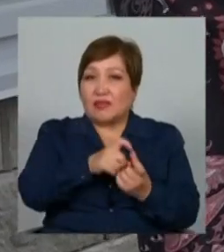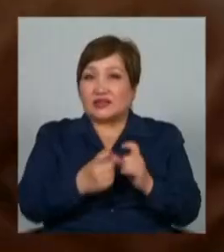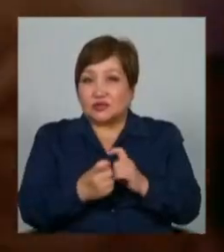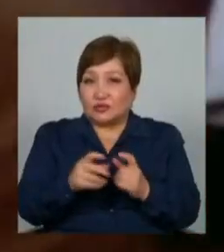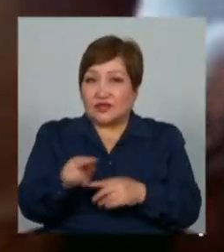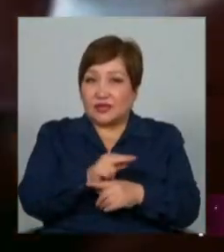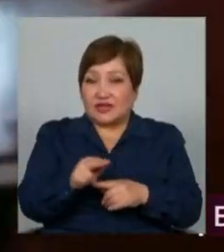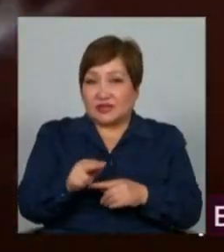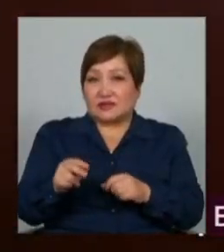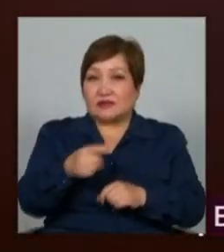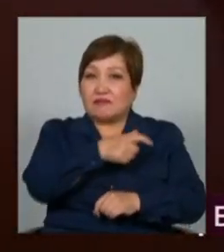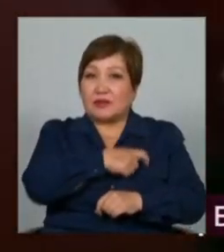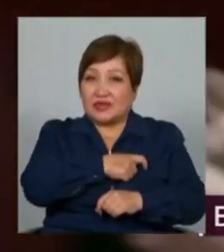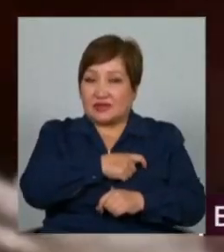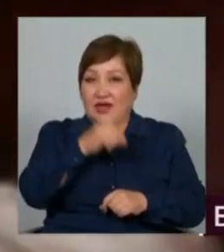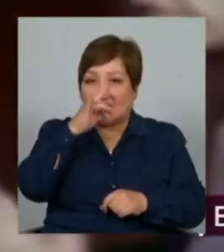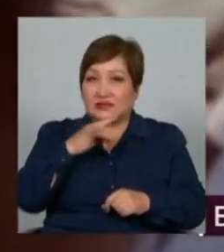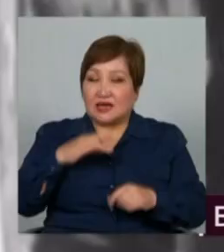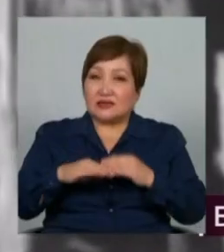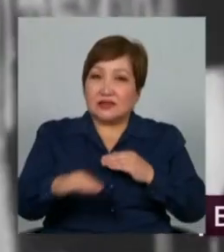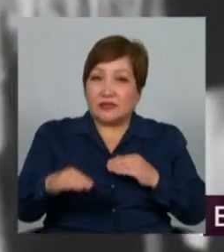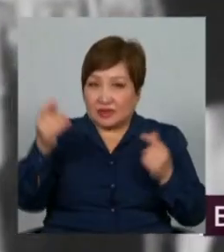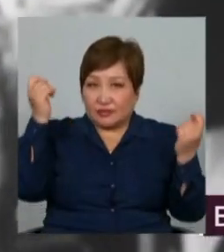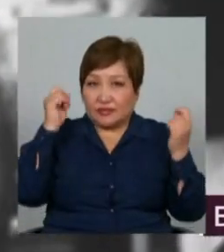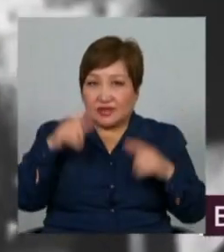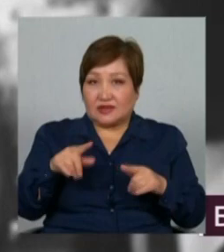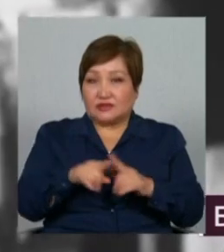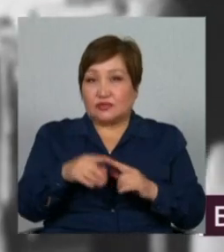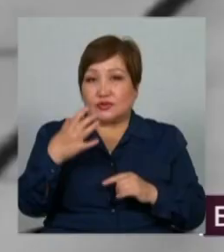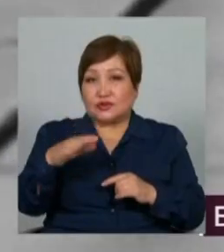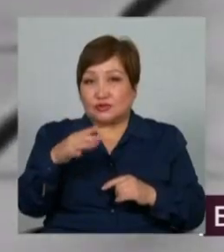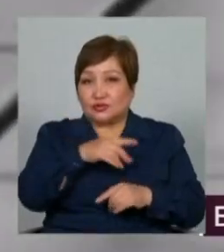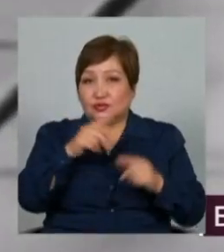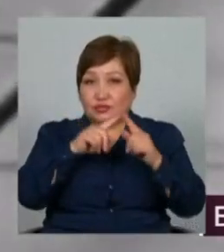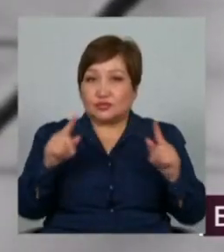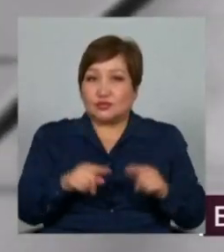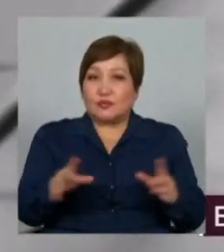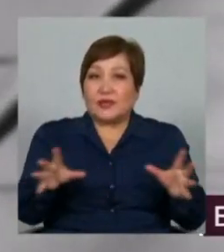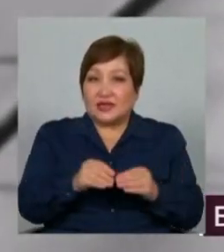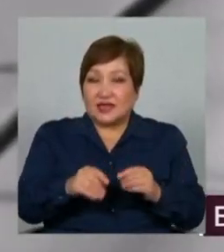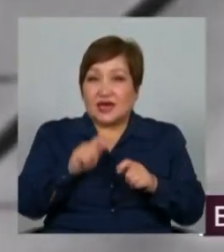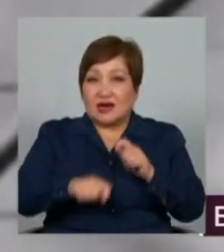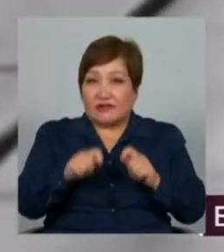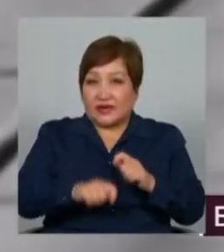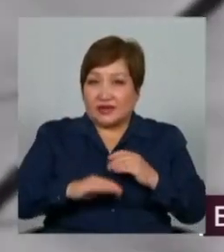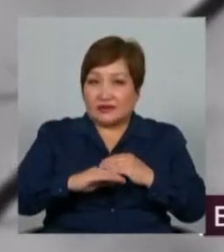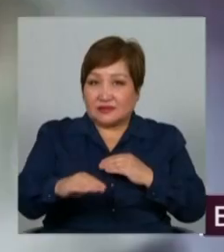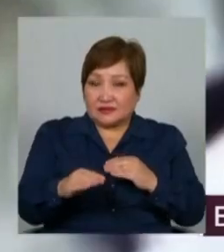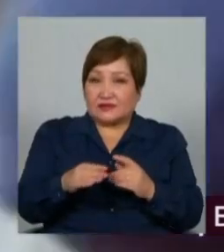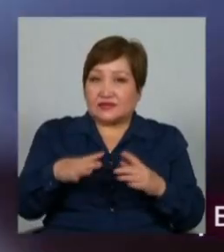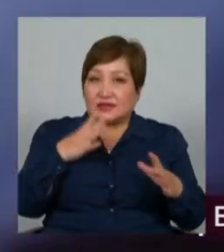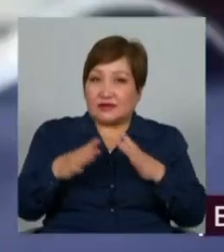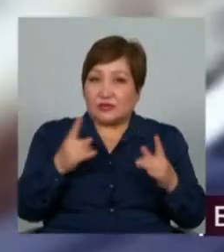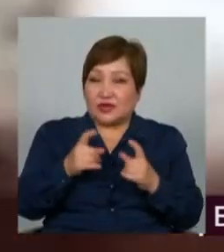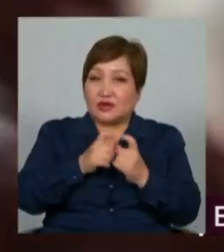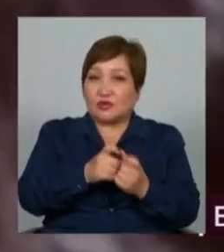есімі бүкіл қазақ даласына белгілі Жақсылық Үшкемпіровпен 50 жыл дос болған, бір кілемде жаттығып, бір салмақта күрескен екен. Олимпиада чемпионы